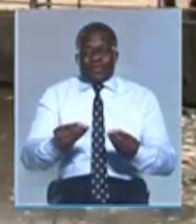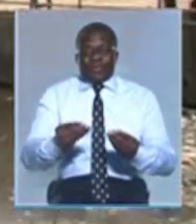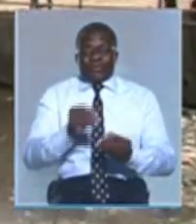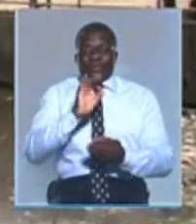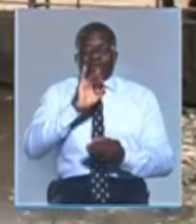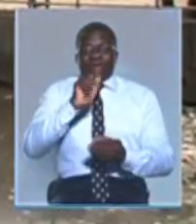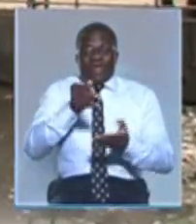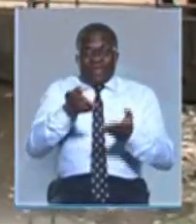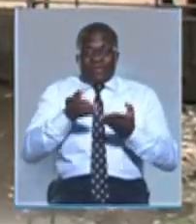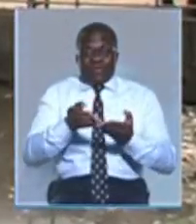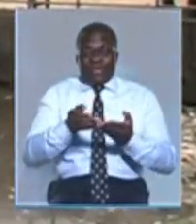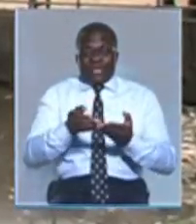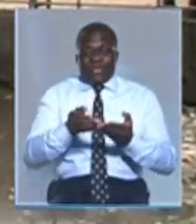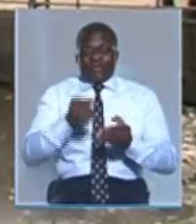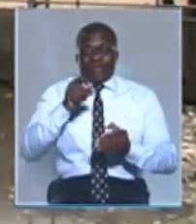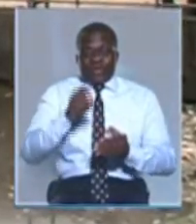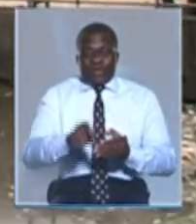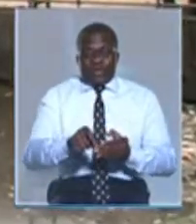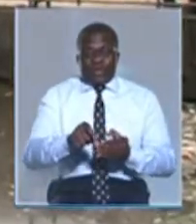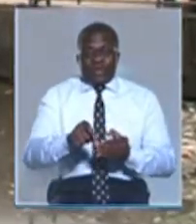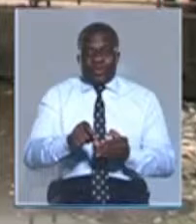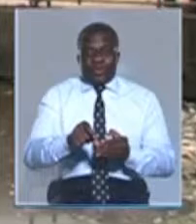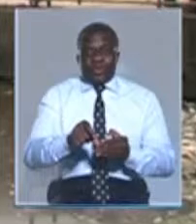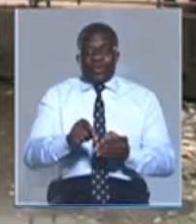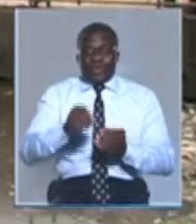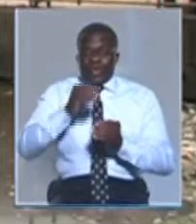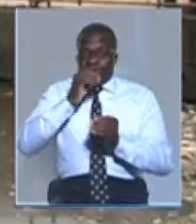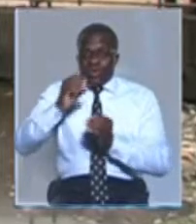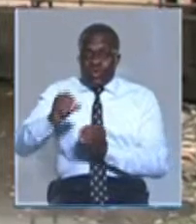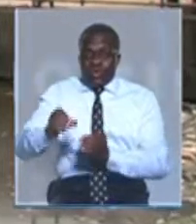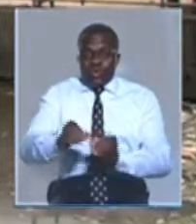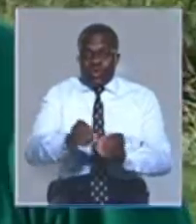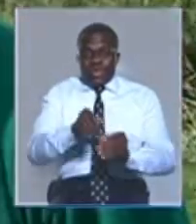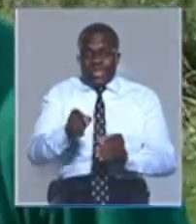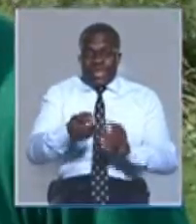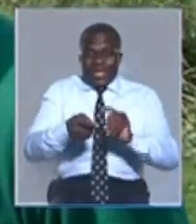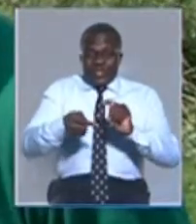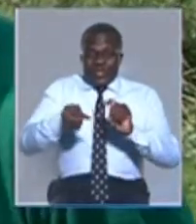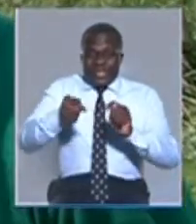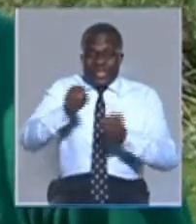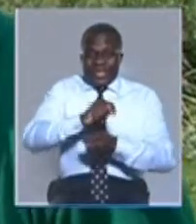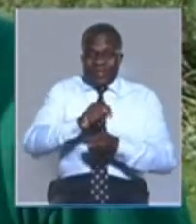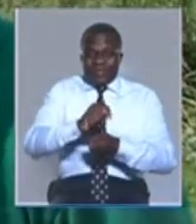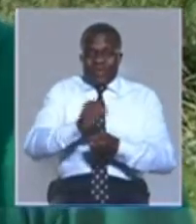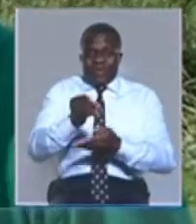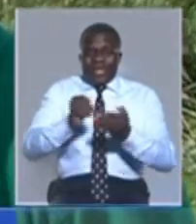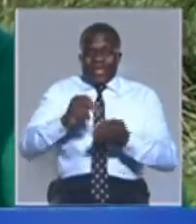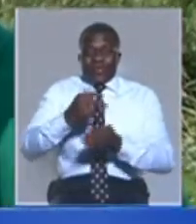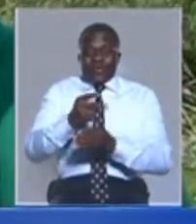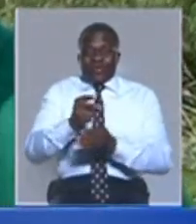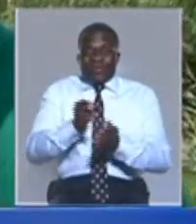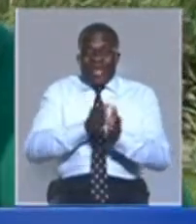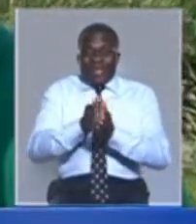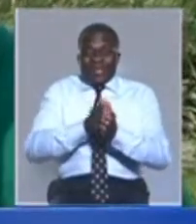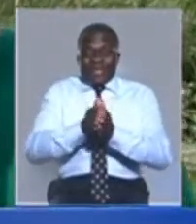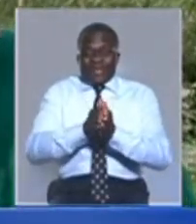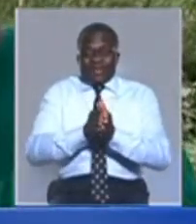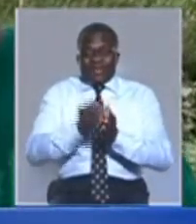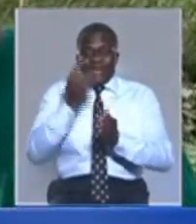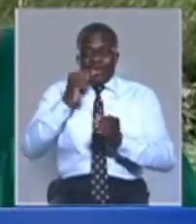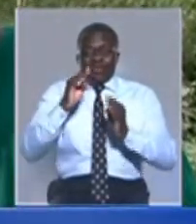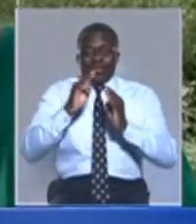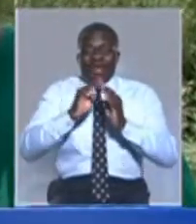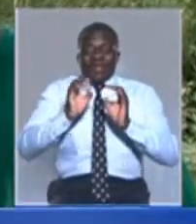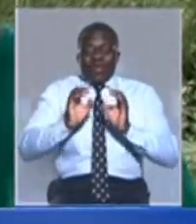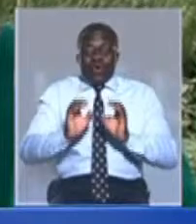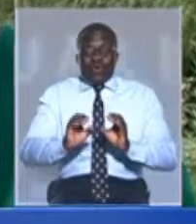Fifadji voudrait et que le cours d'eau qui est un marécage se transforme en un poumon vert attractif pour la ville de